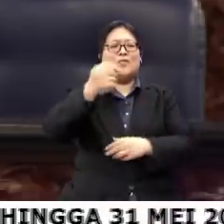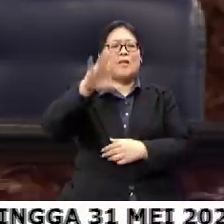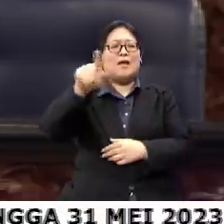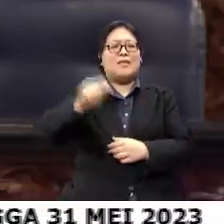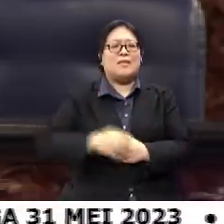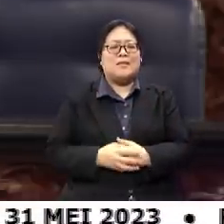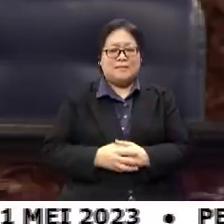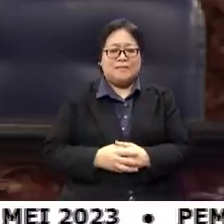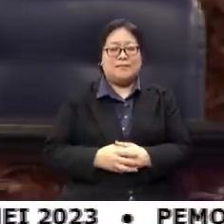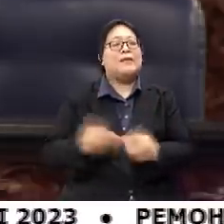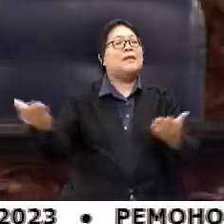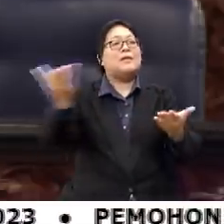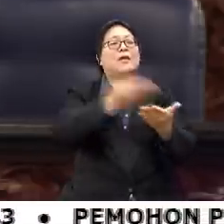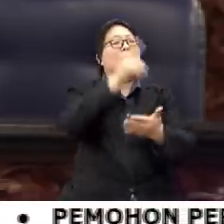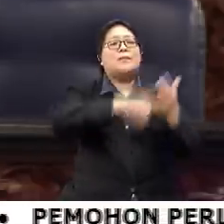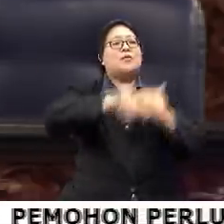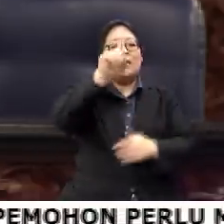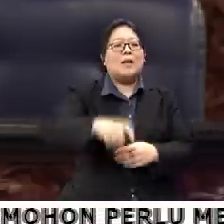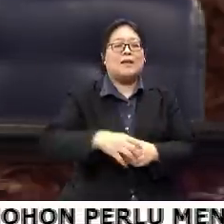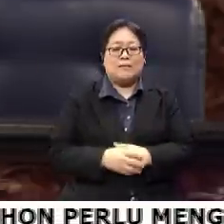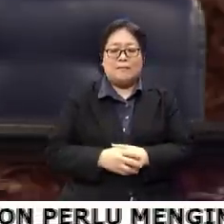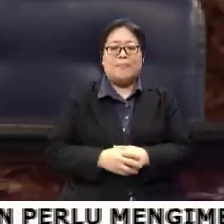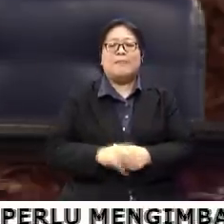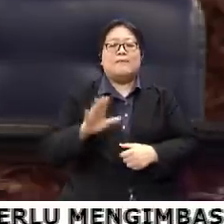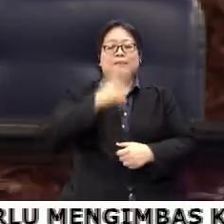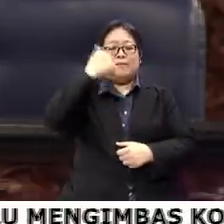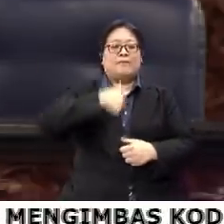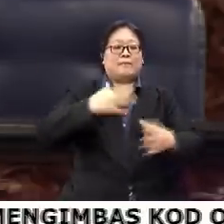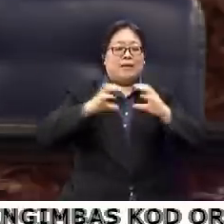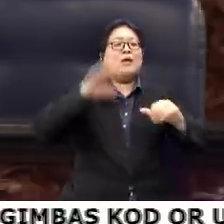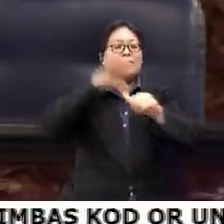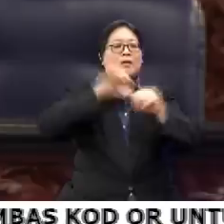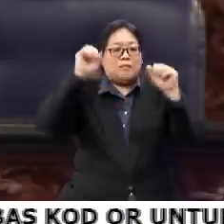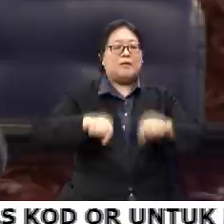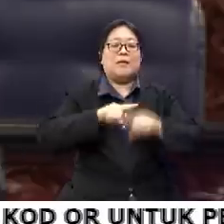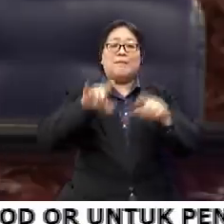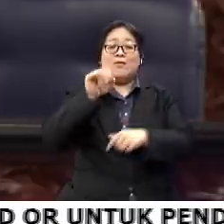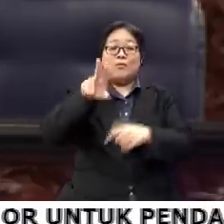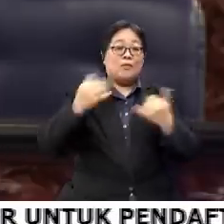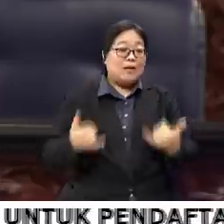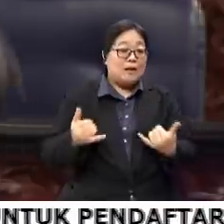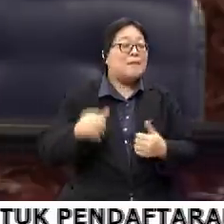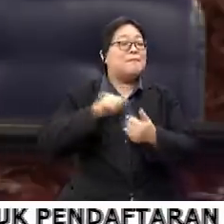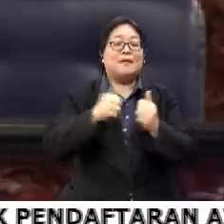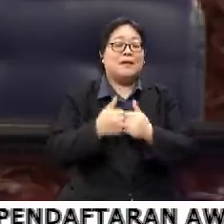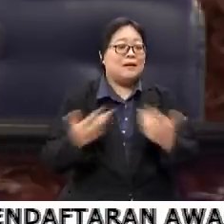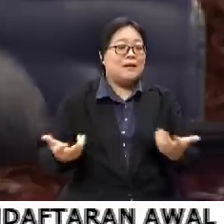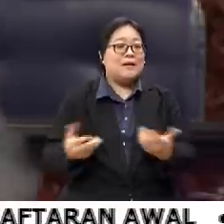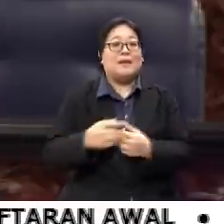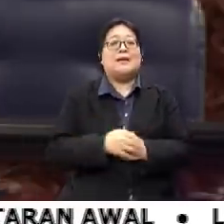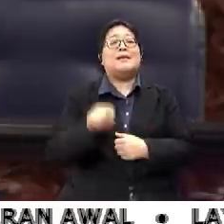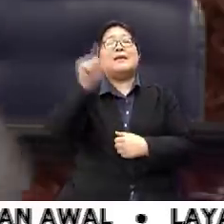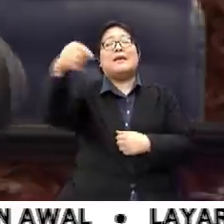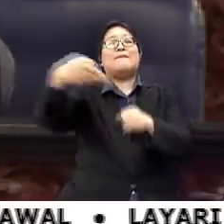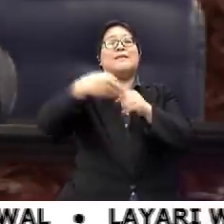Ulu Langat duduklah. Ajukan soalan perlahan. Apa soalan? Itu saya nak katakan, nak kritik boleh kritik, tapi isunya sekarang ni masalah sebelah sana